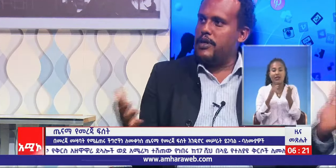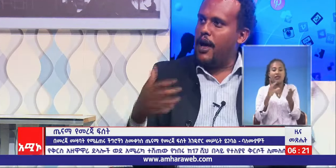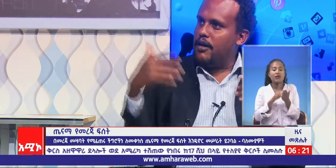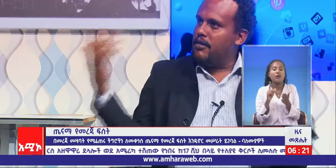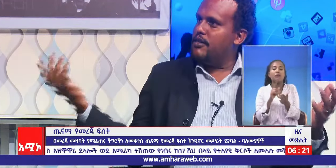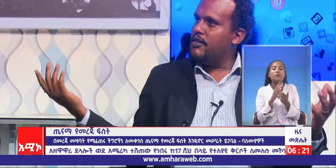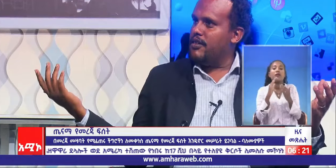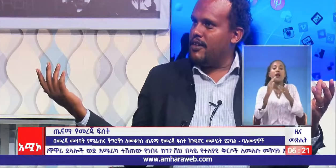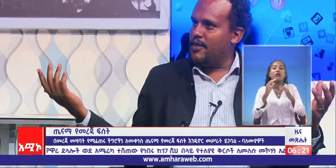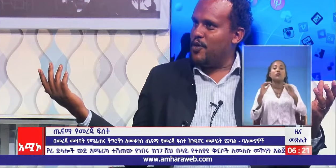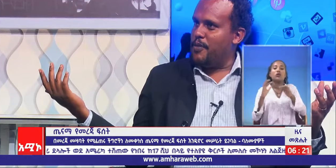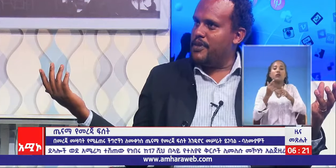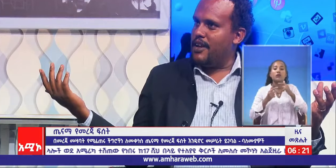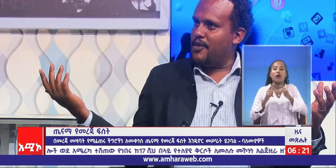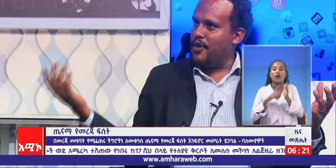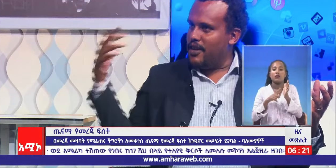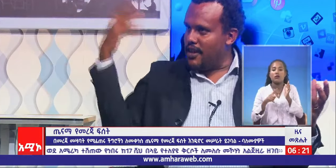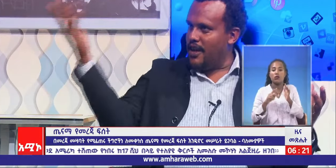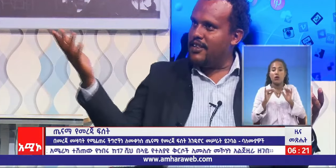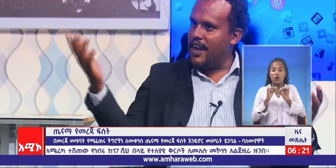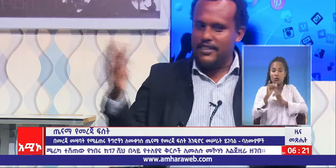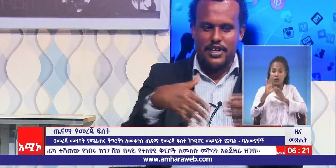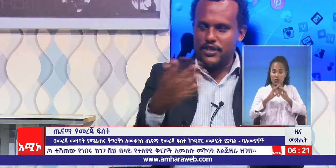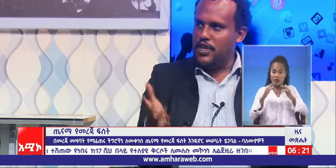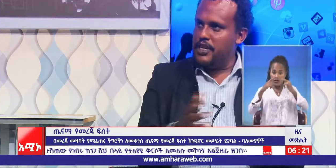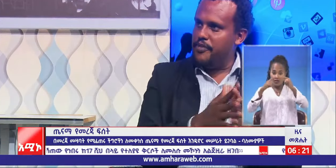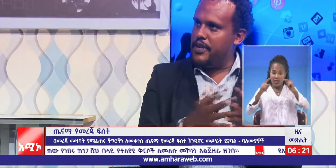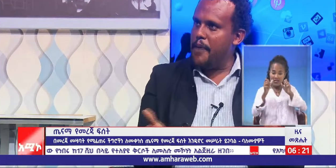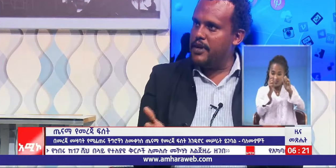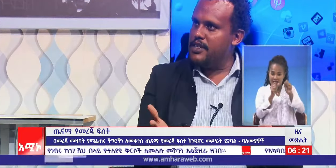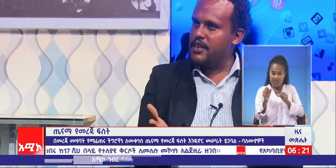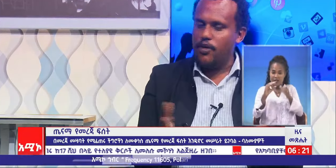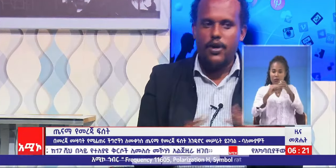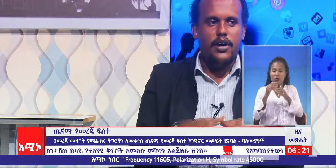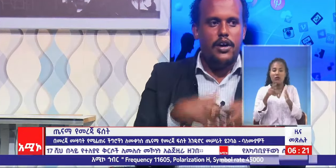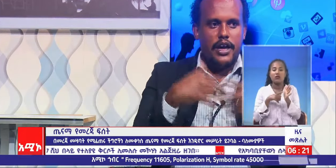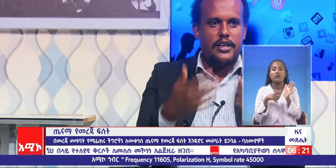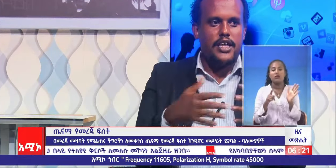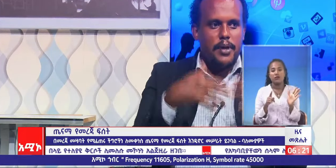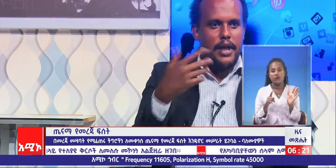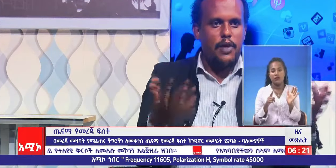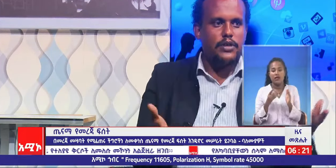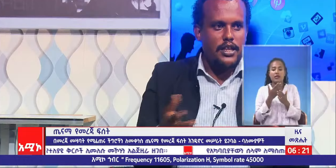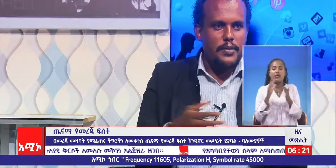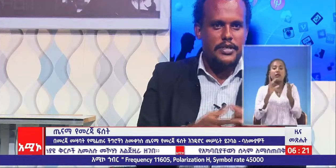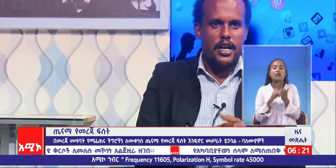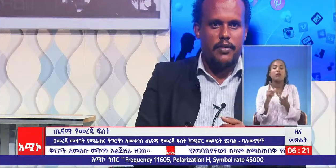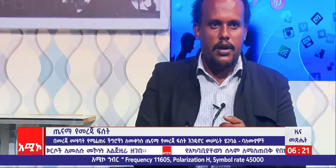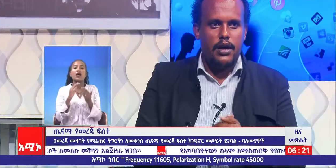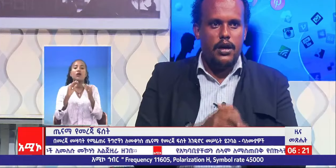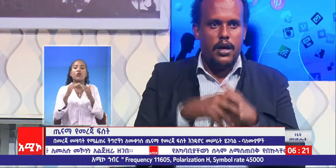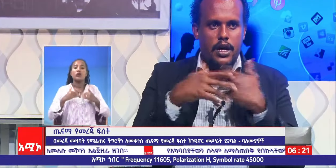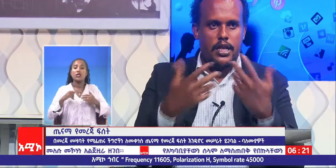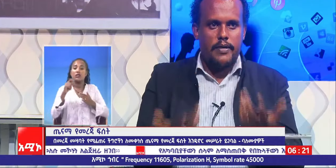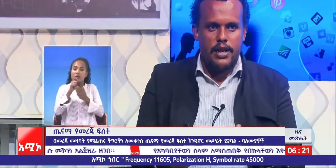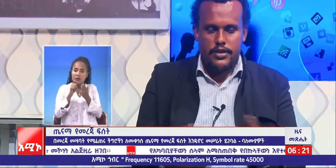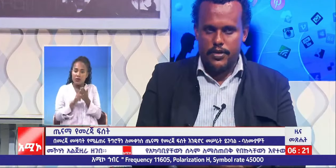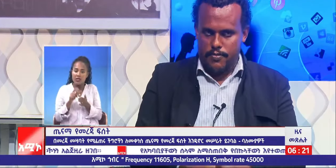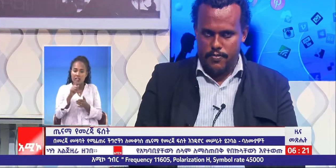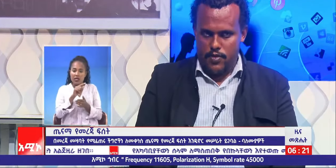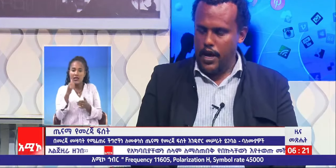ጦር መጣ። ቀጥሎ ለምታደርገው የጠላት ስትራቴጂ ለመንደፍ በጣም ግልጽ ነው የት ከተማ ምን ያህል ወጣት ተመዘገበ። እግል